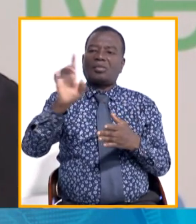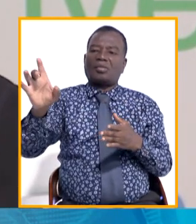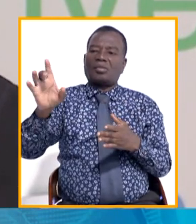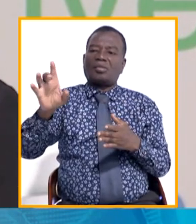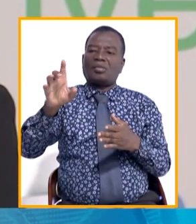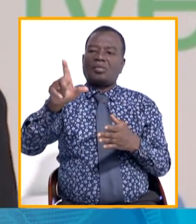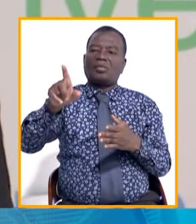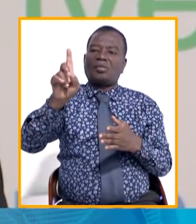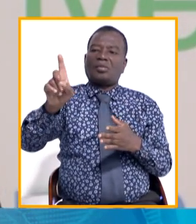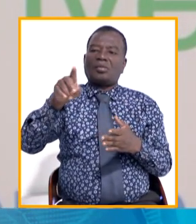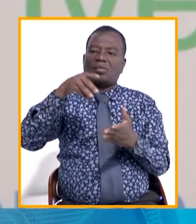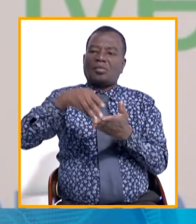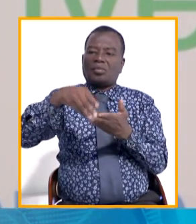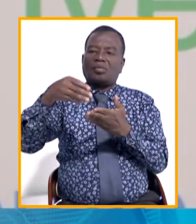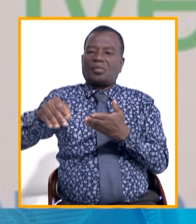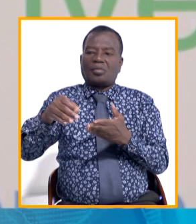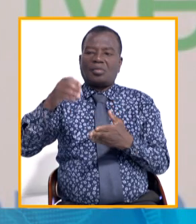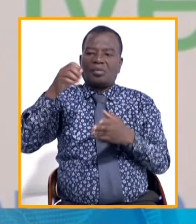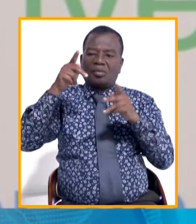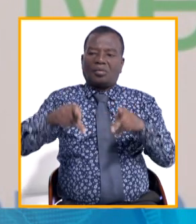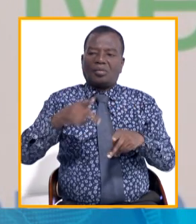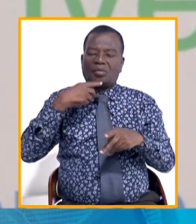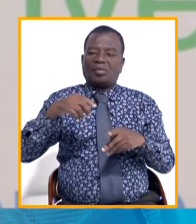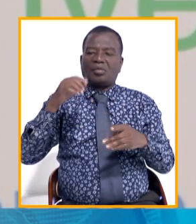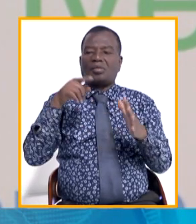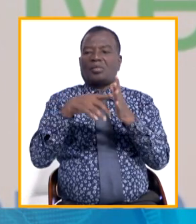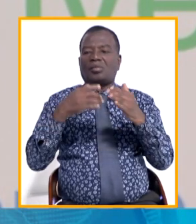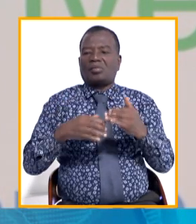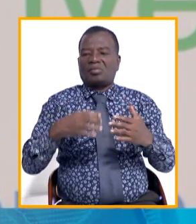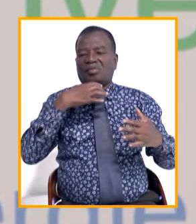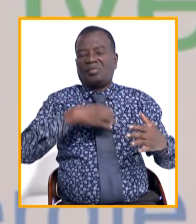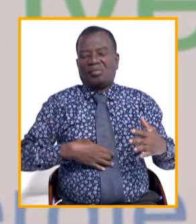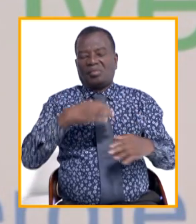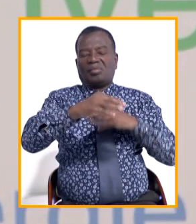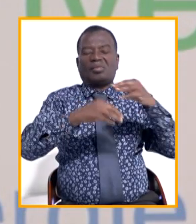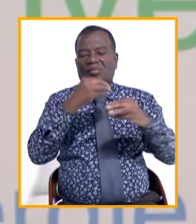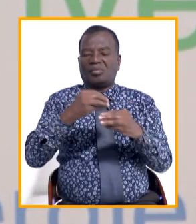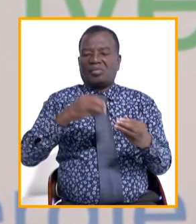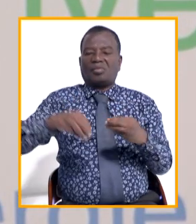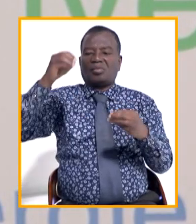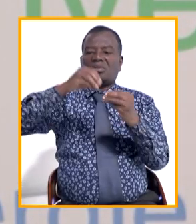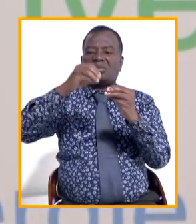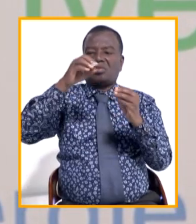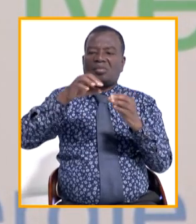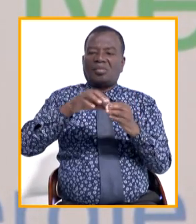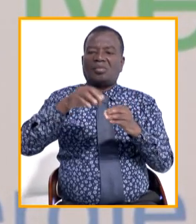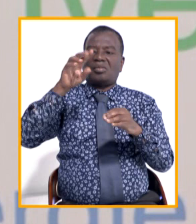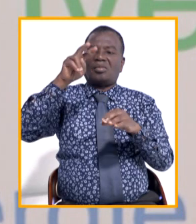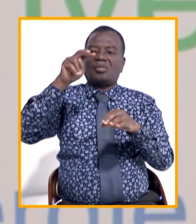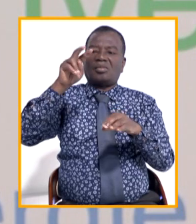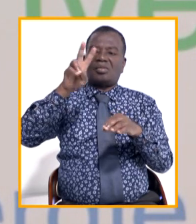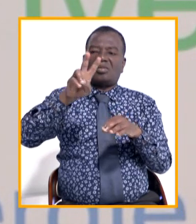millions de personnes étaient touchées par la faim dans le monde, soit une augmentation d'environ 46 millions